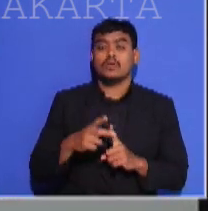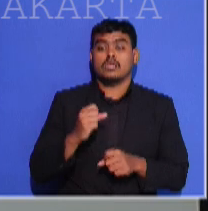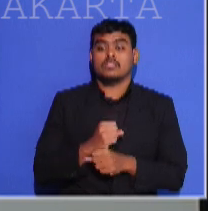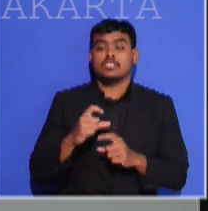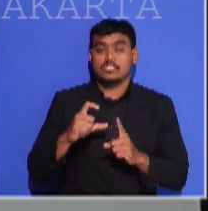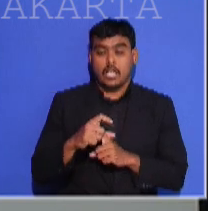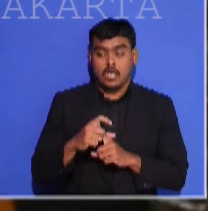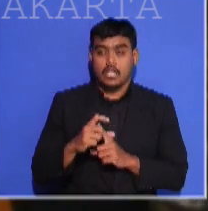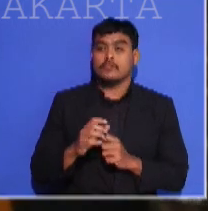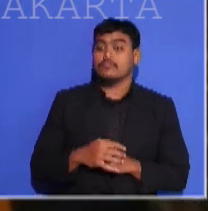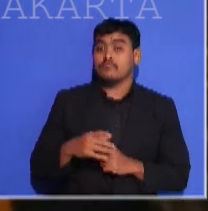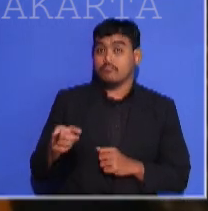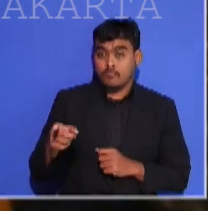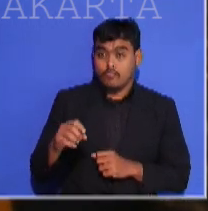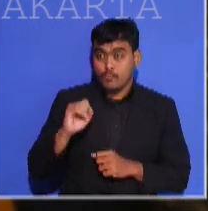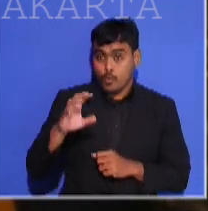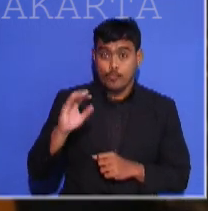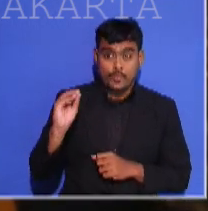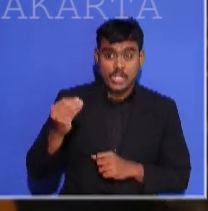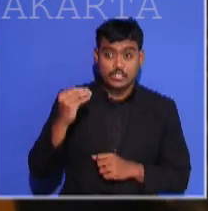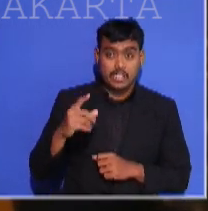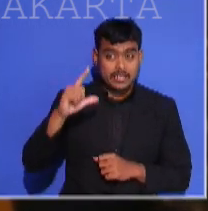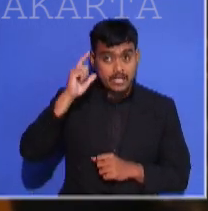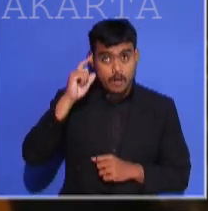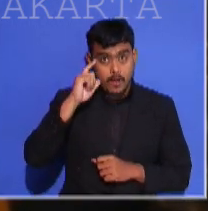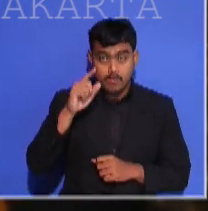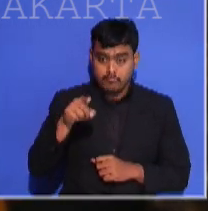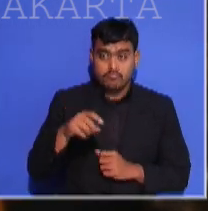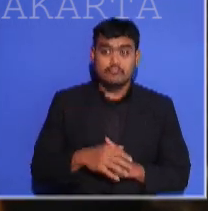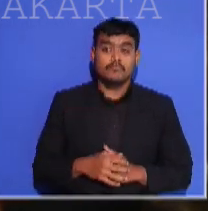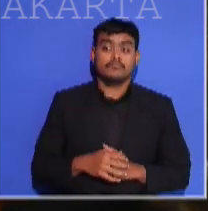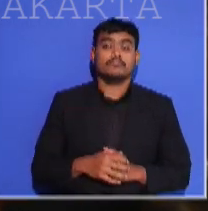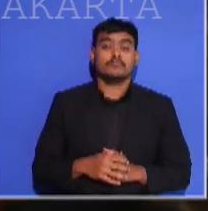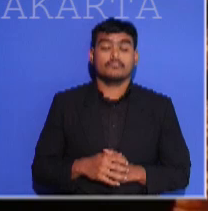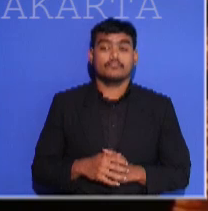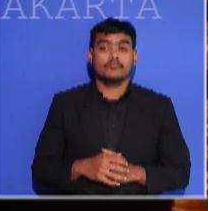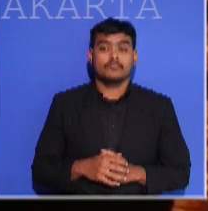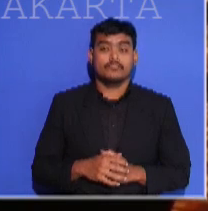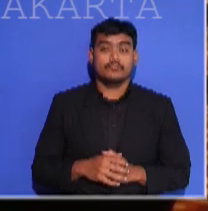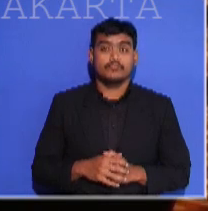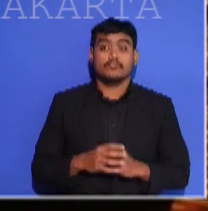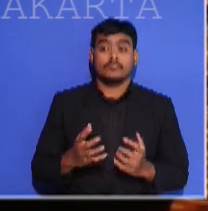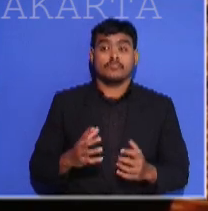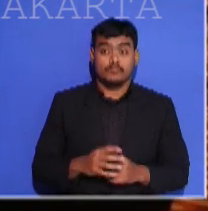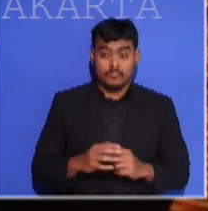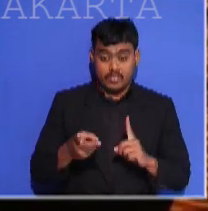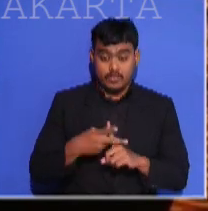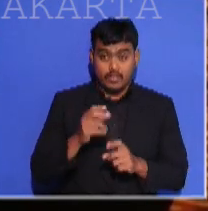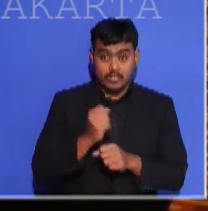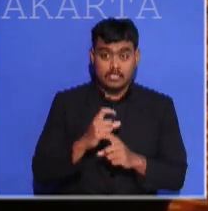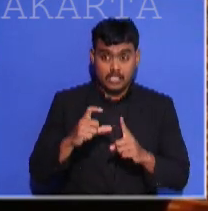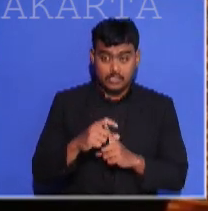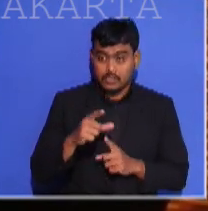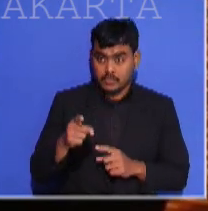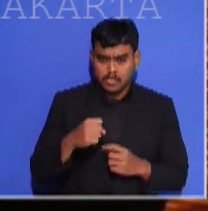Ekonomi Presiden Terpilih di Kabupaten Sleman, Daerah Istimewa Yogyakarta. FGD ini merupakan rangkaian kegiatan